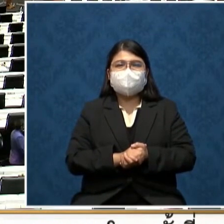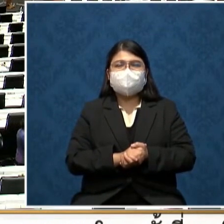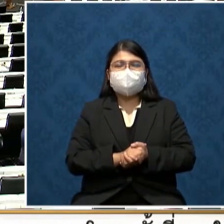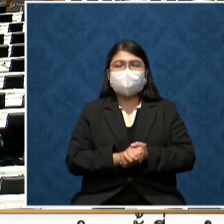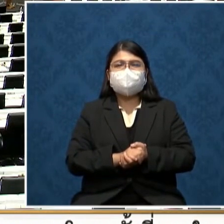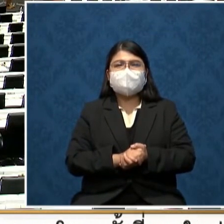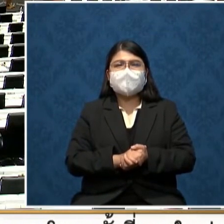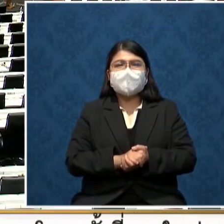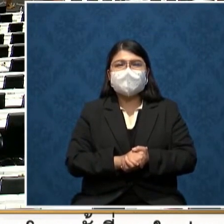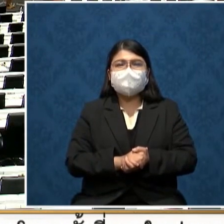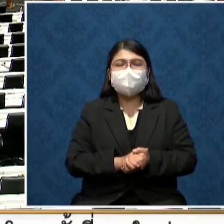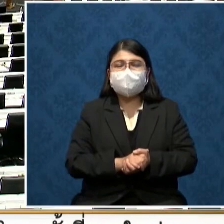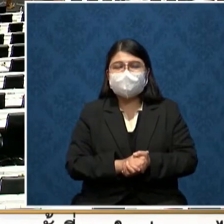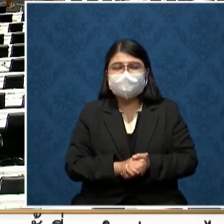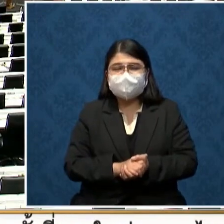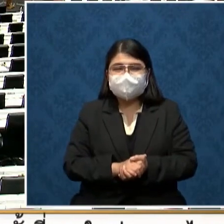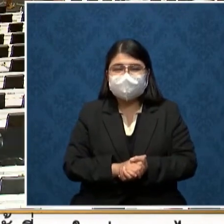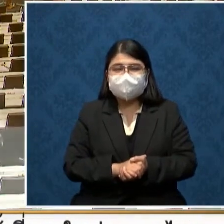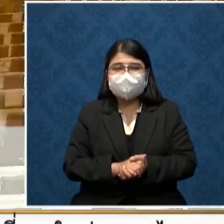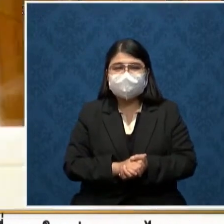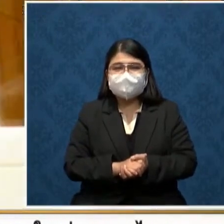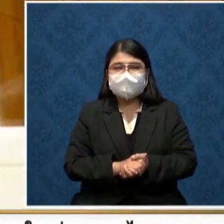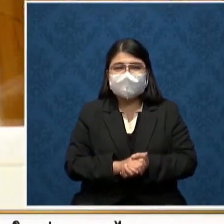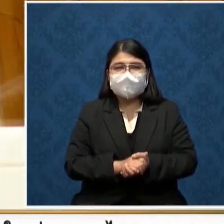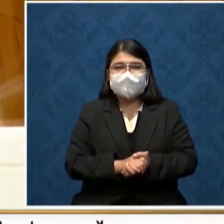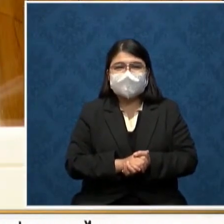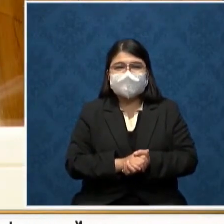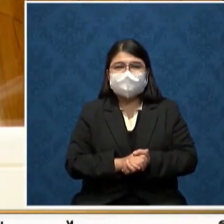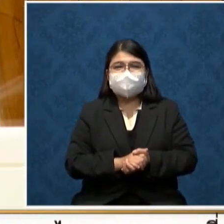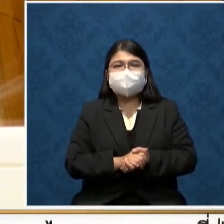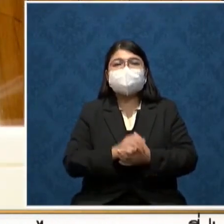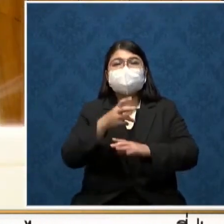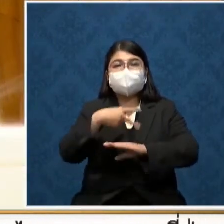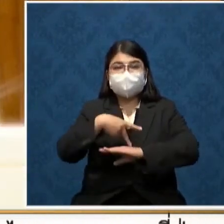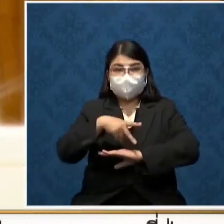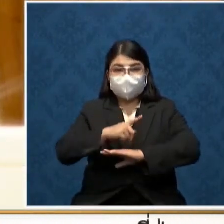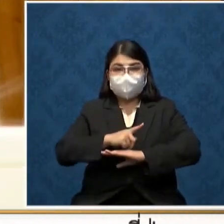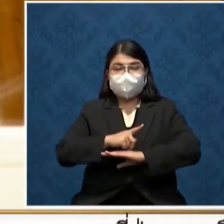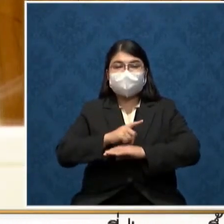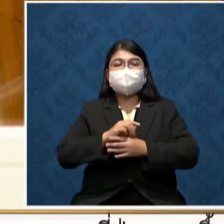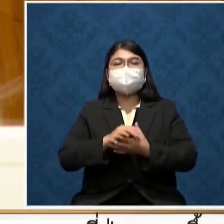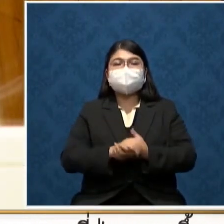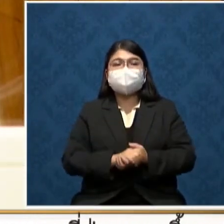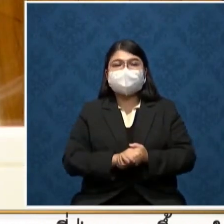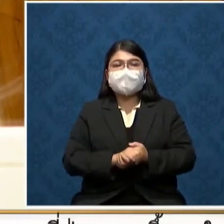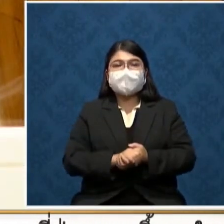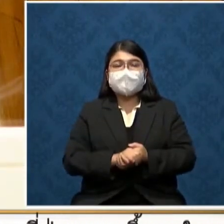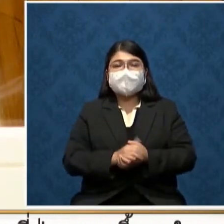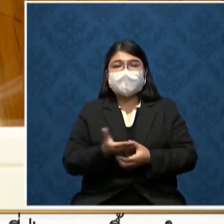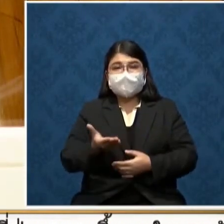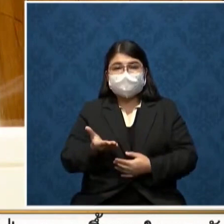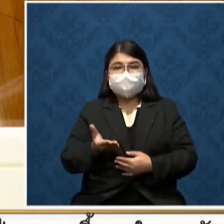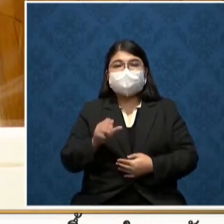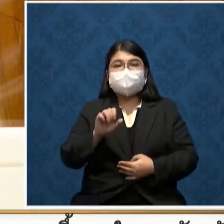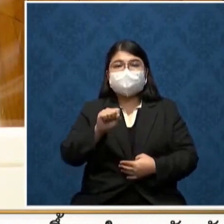ครับกราบเรียนท่านประธานสภาที่เคารพท่านสส